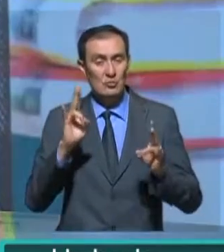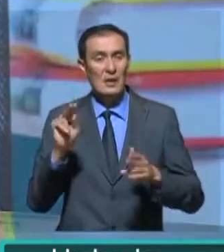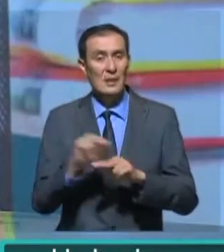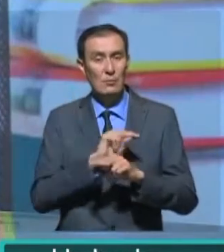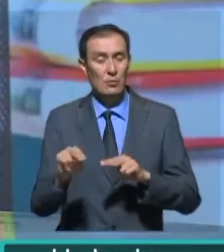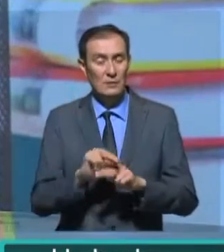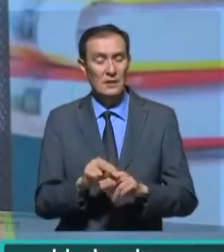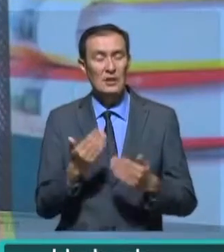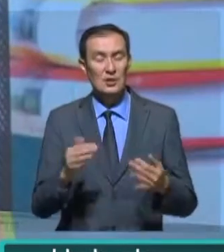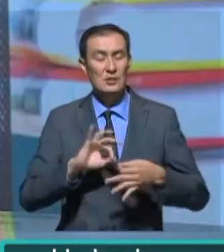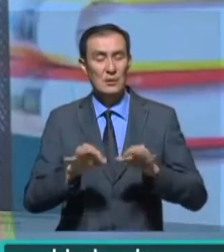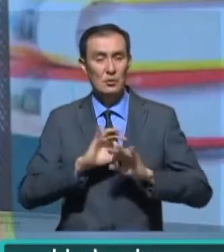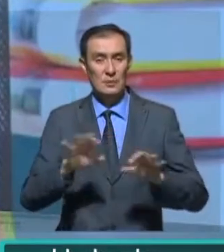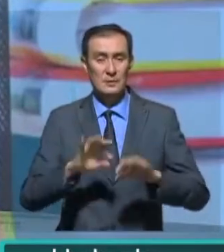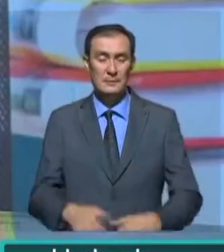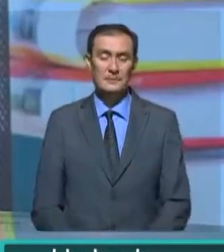Райхан Тажибаева продолжит тему.